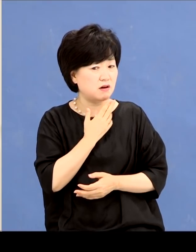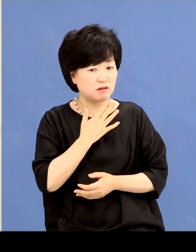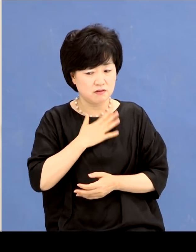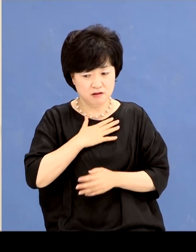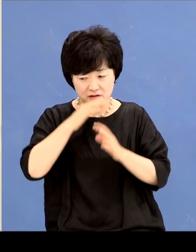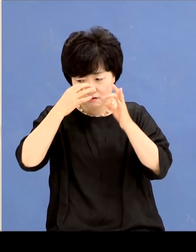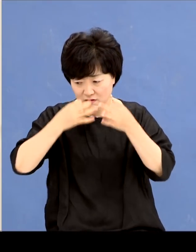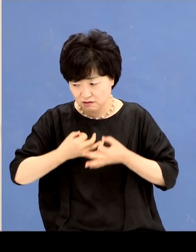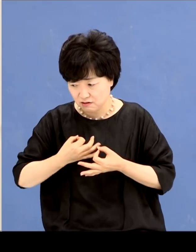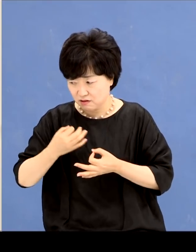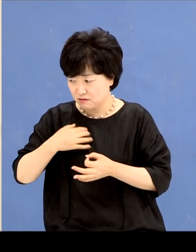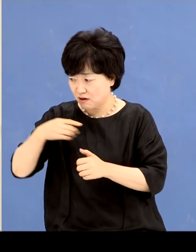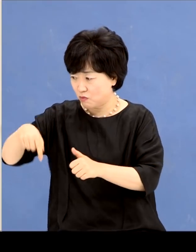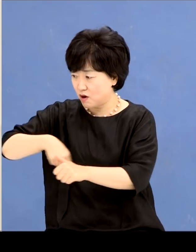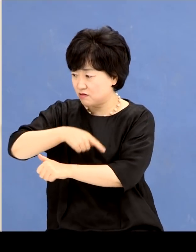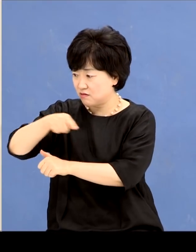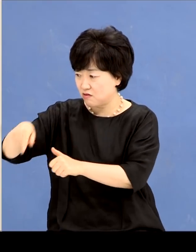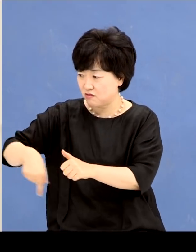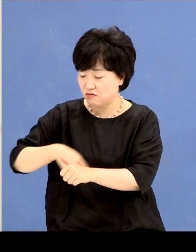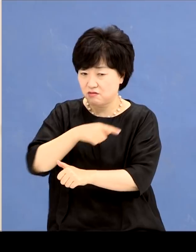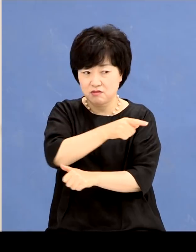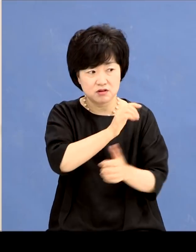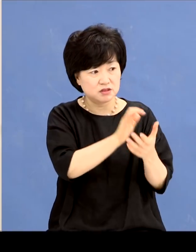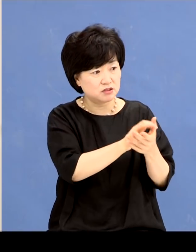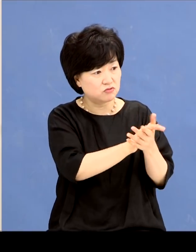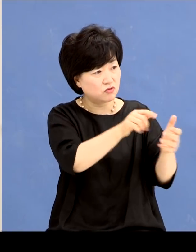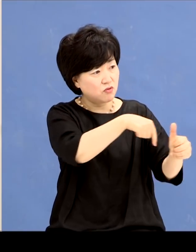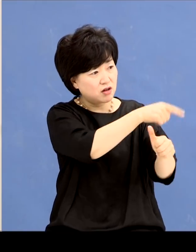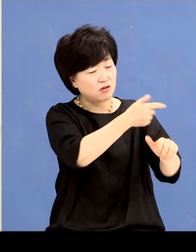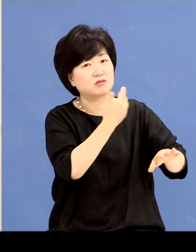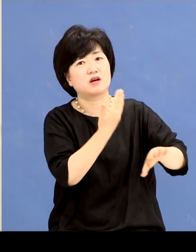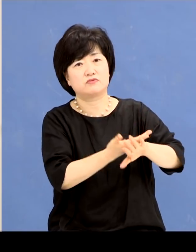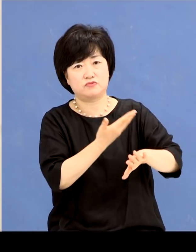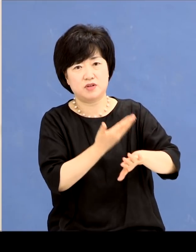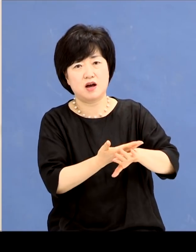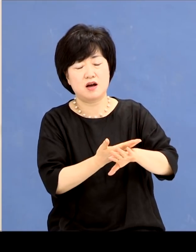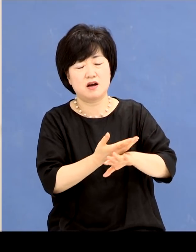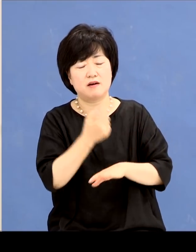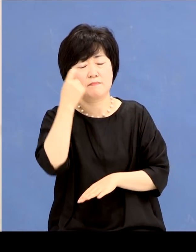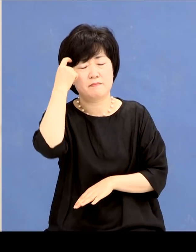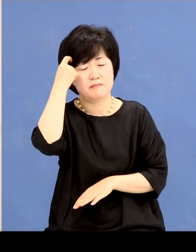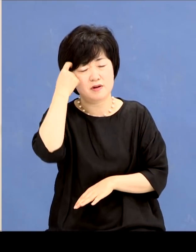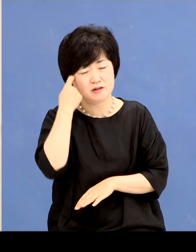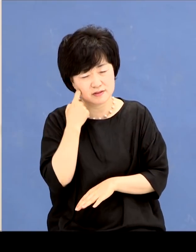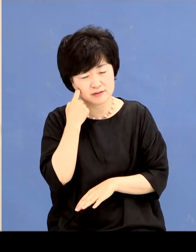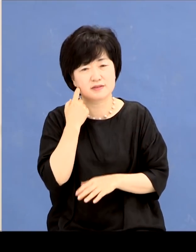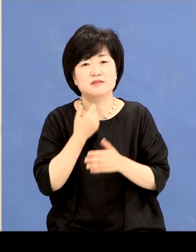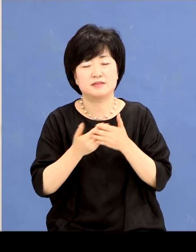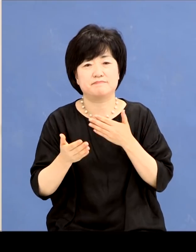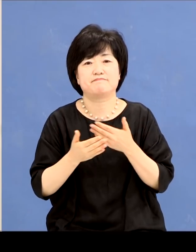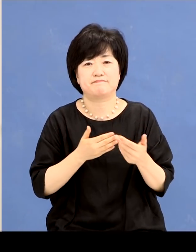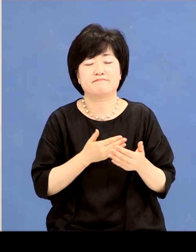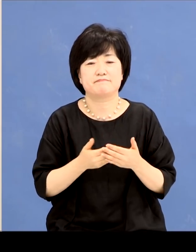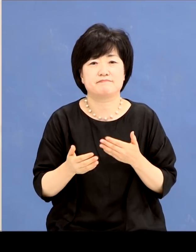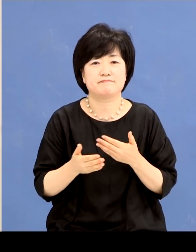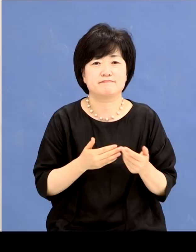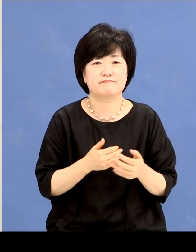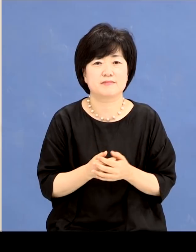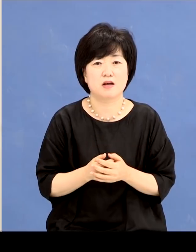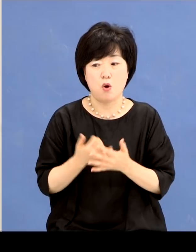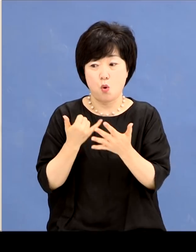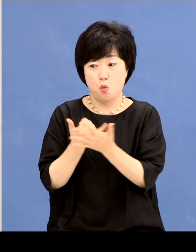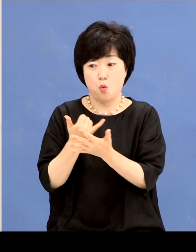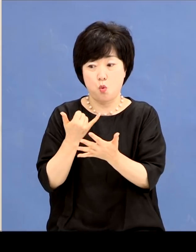아 내가 다른 환경에 살고 있구나 라는 것들을 알게 됐고 그런 경험들 안에서 사실 저희가 고아라는